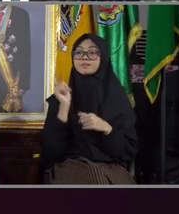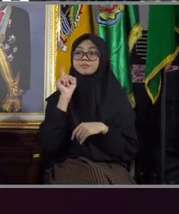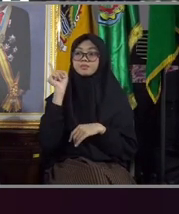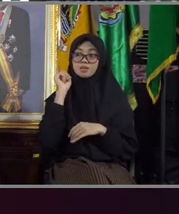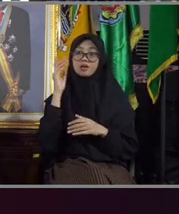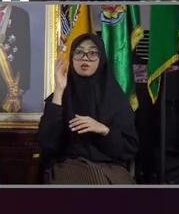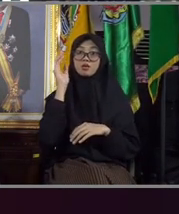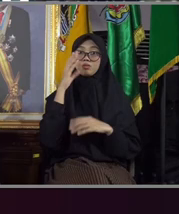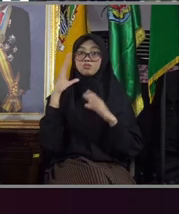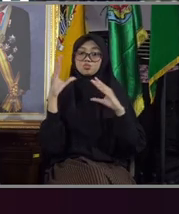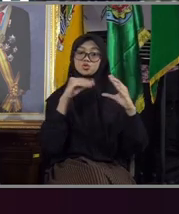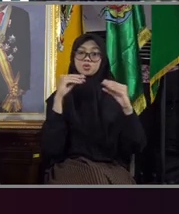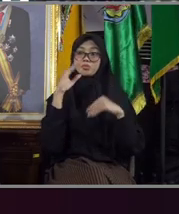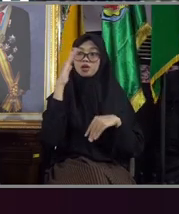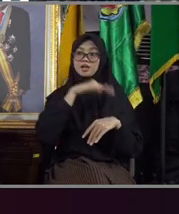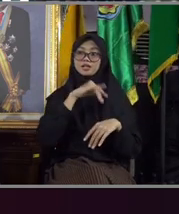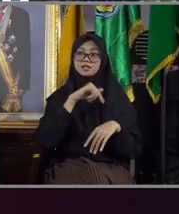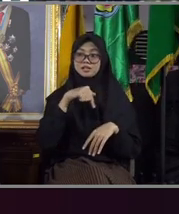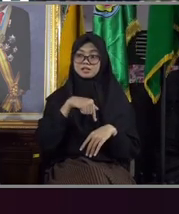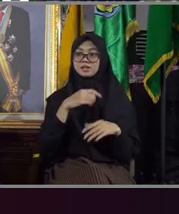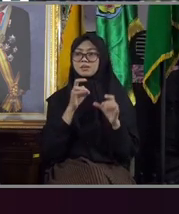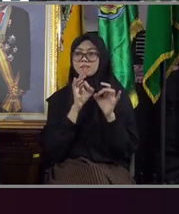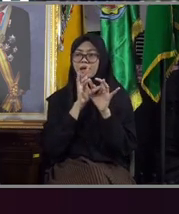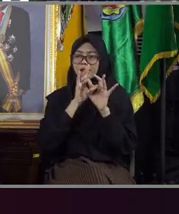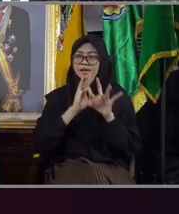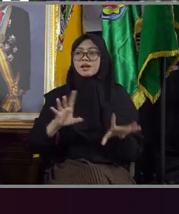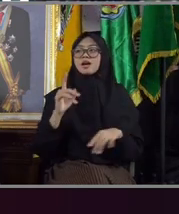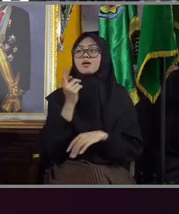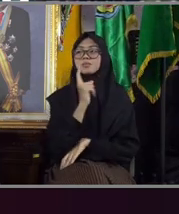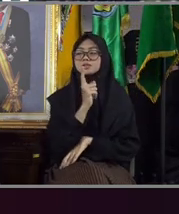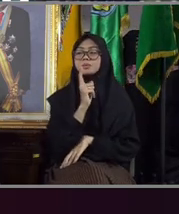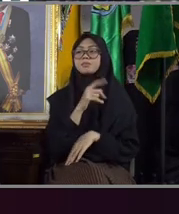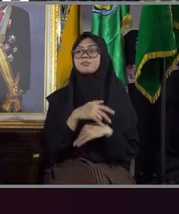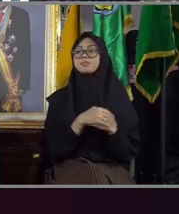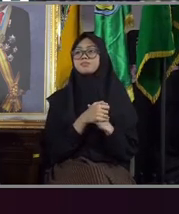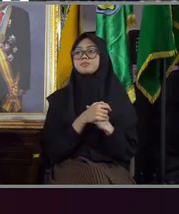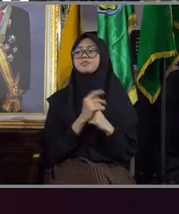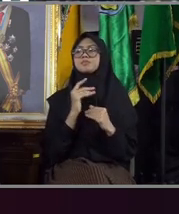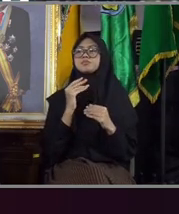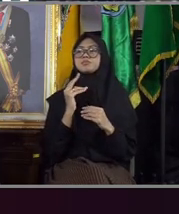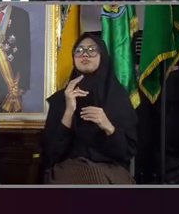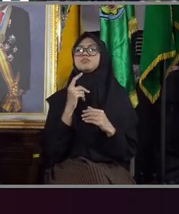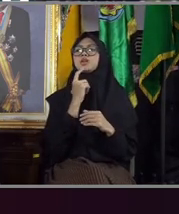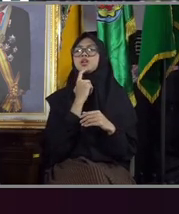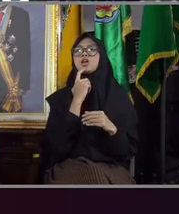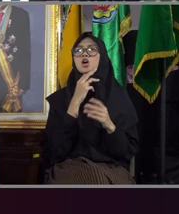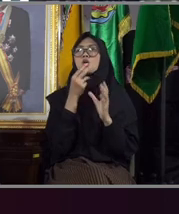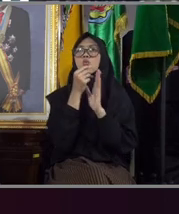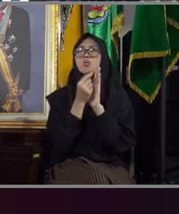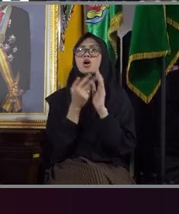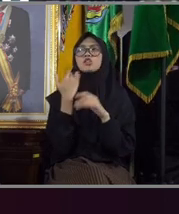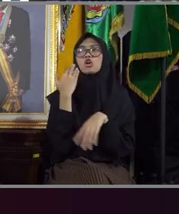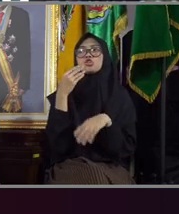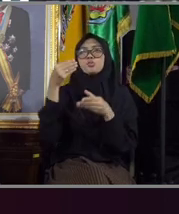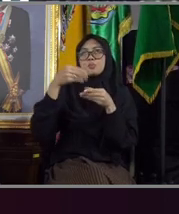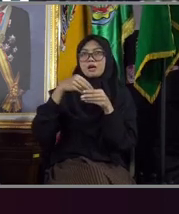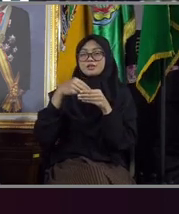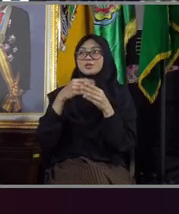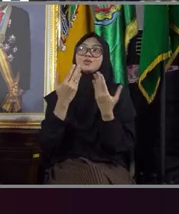Musrenbang kali ini agak beda, saya tidak mau mengusulkan satu persatu, nanti sudah masuk. Yang duit Pak Endi sampaikan tadi sudah